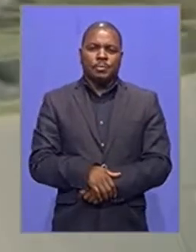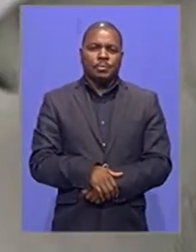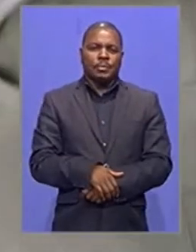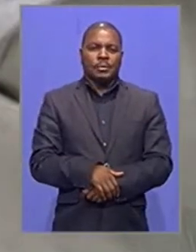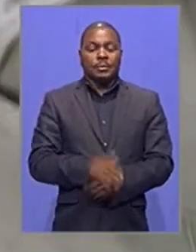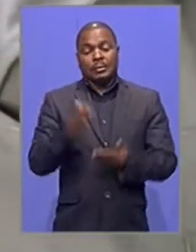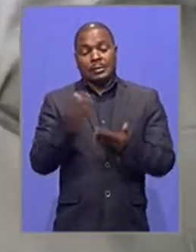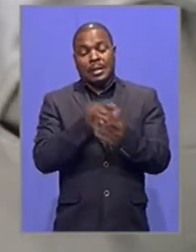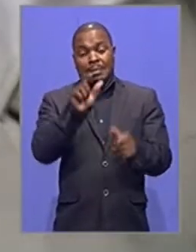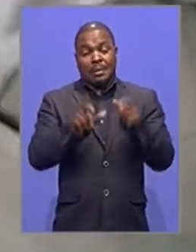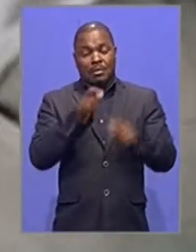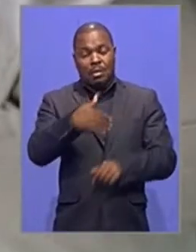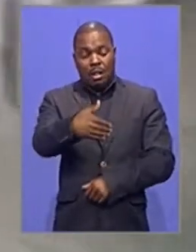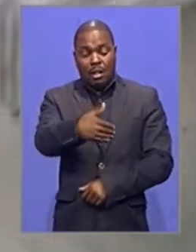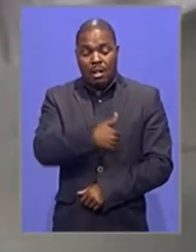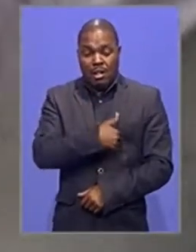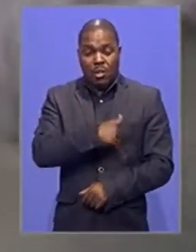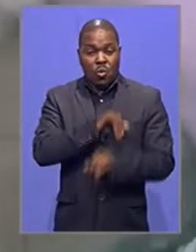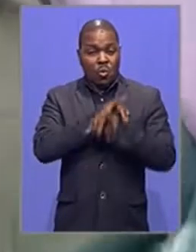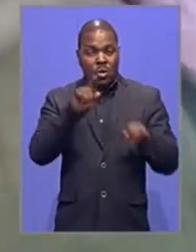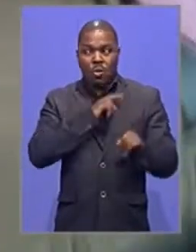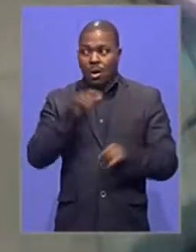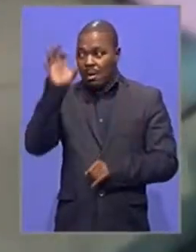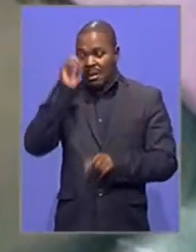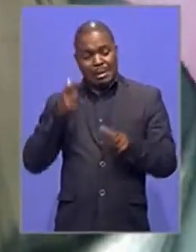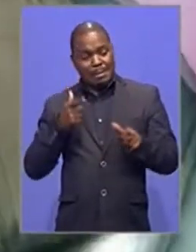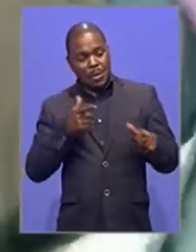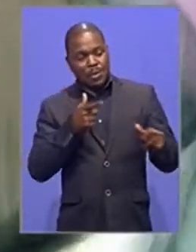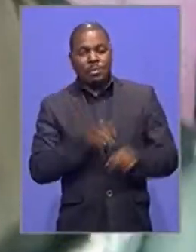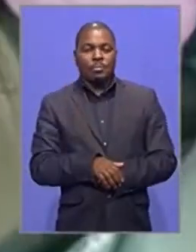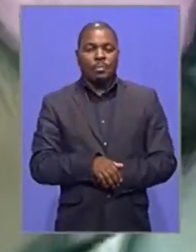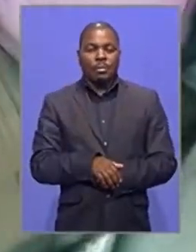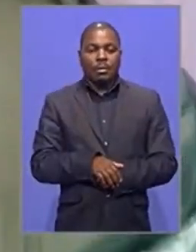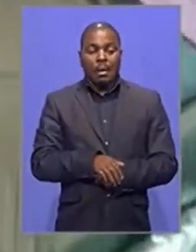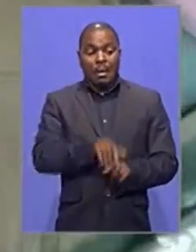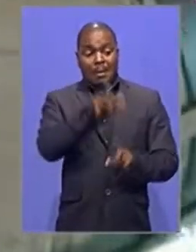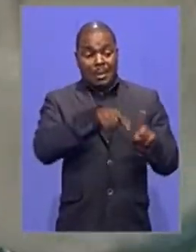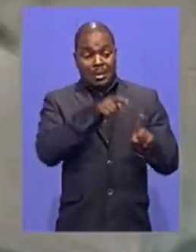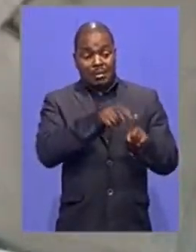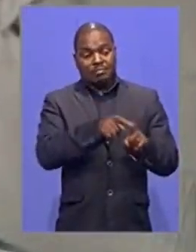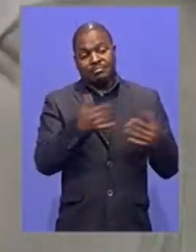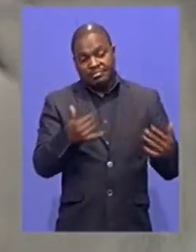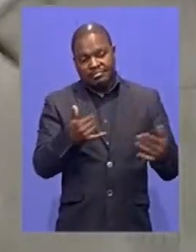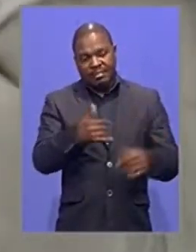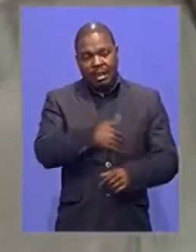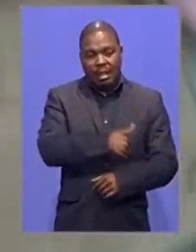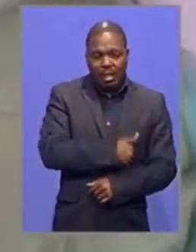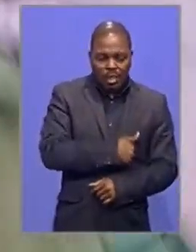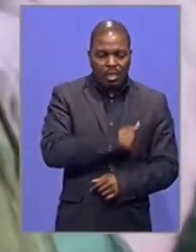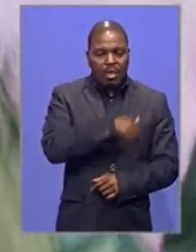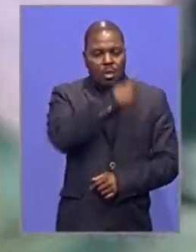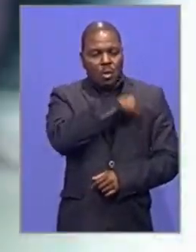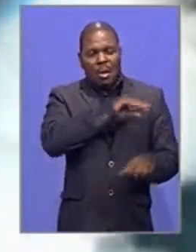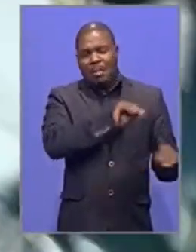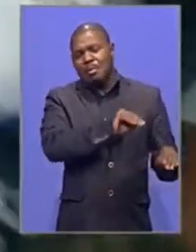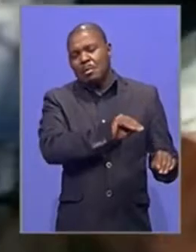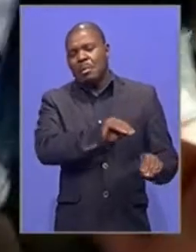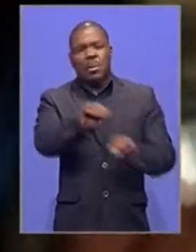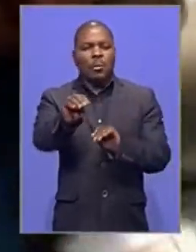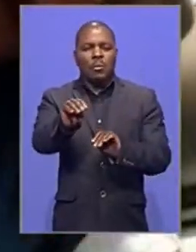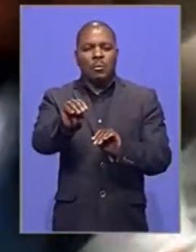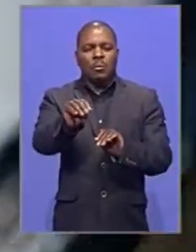Ba bangwe ba ile ba gobala morago ga go thuntšhwa motšwasehlabelo yo o ile a kitimišetšwa bookelong.